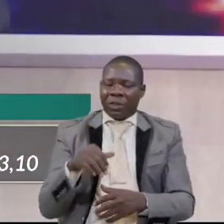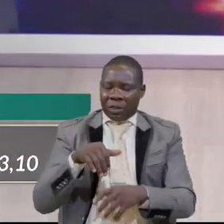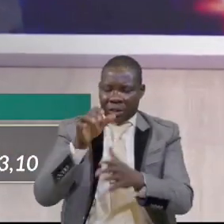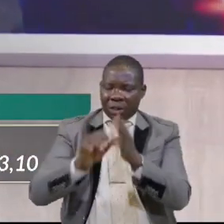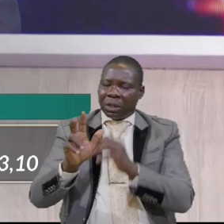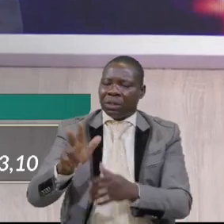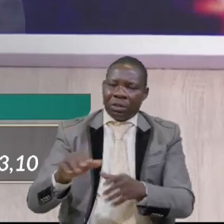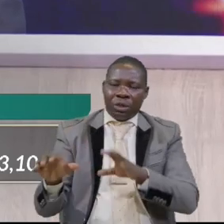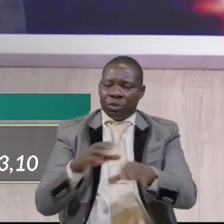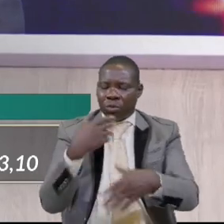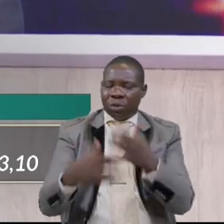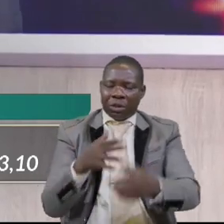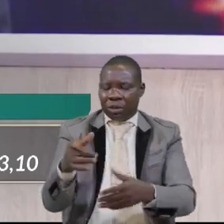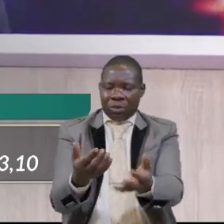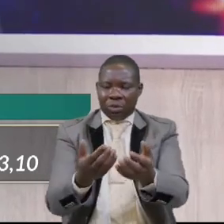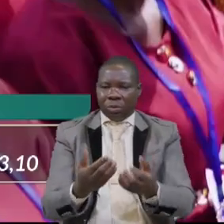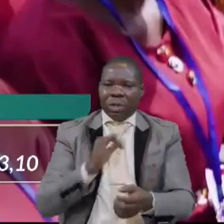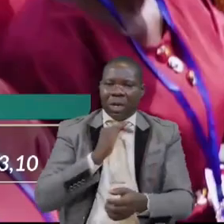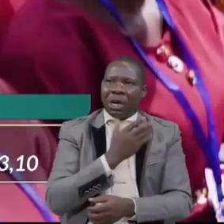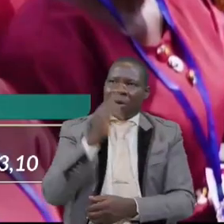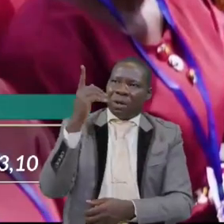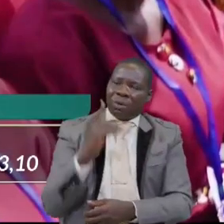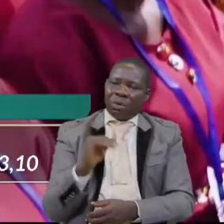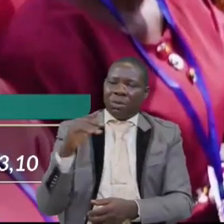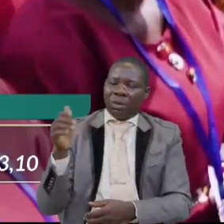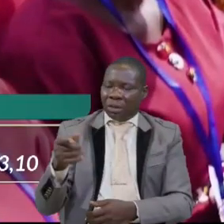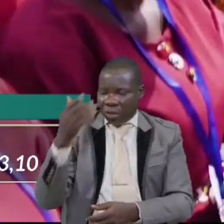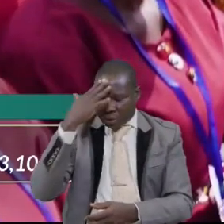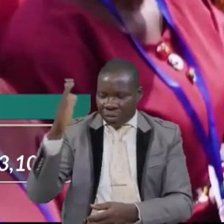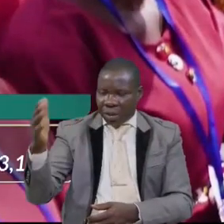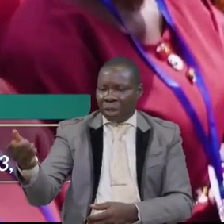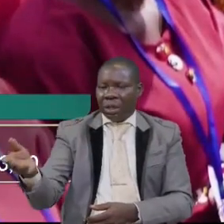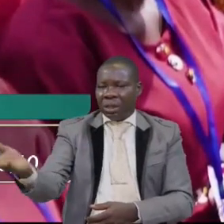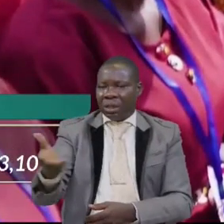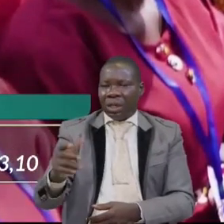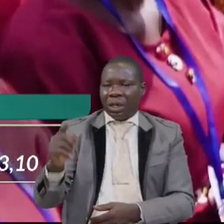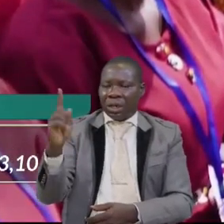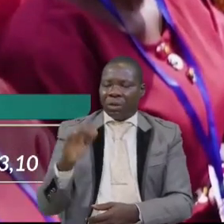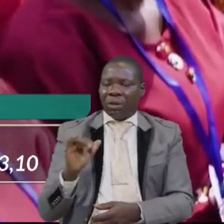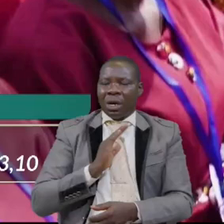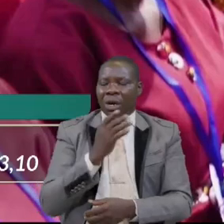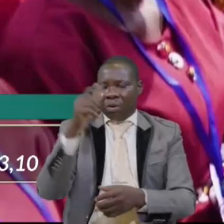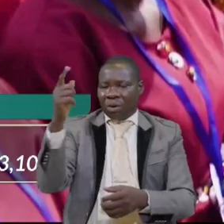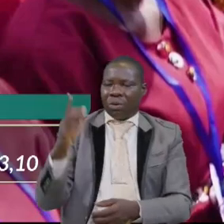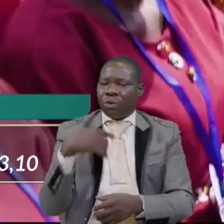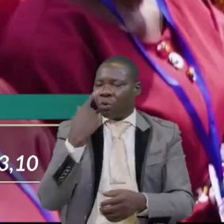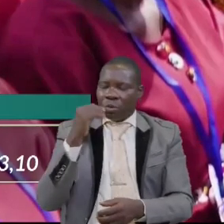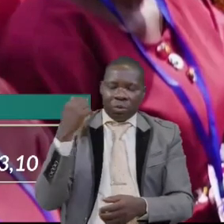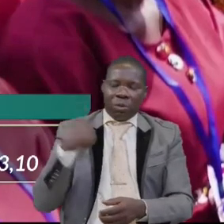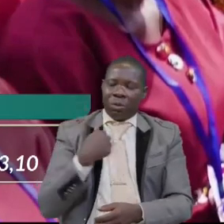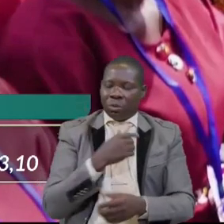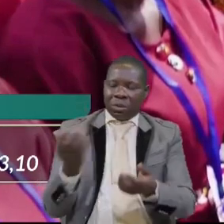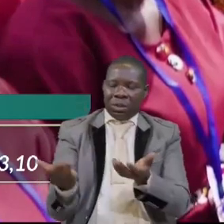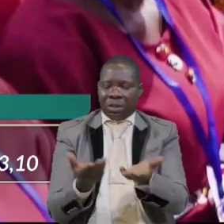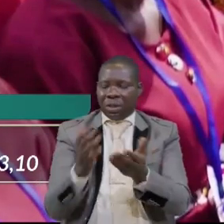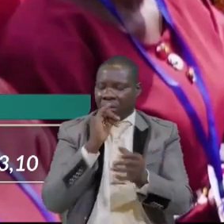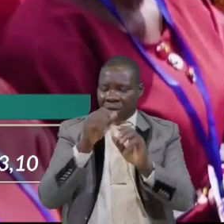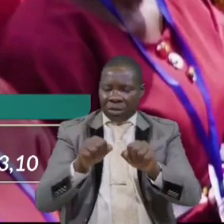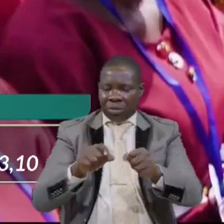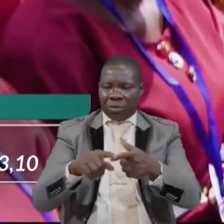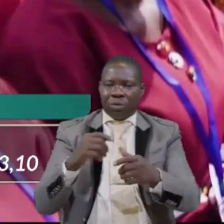voulez. Notre Dieu, ils connaissaient leur Dieu. Notre Dieu que nous servons, il est capable de nous délivrer de ta main, de